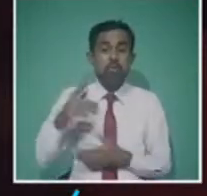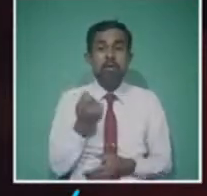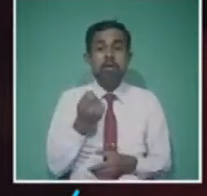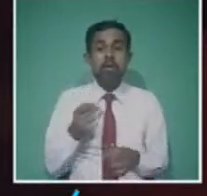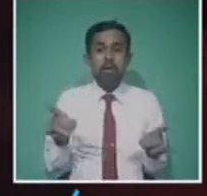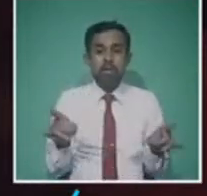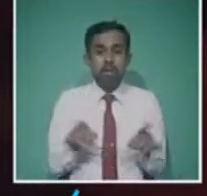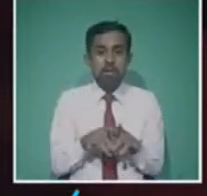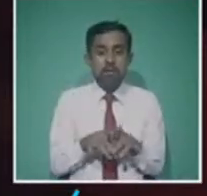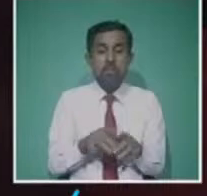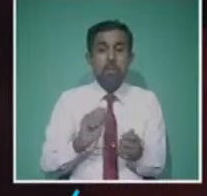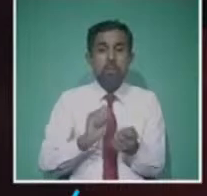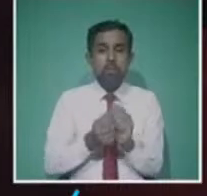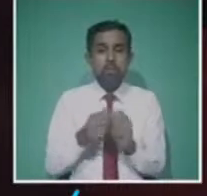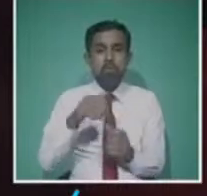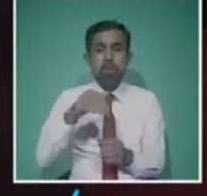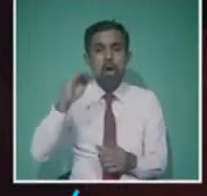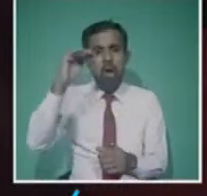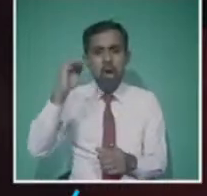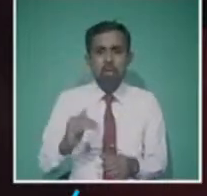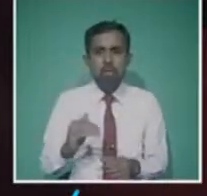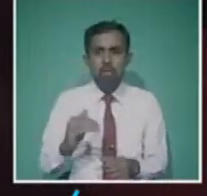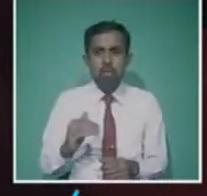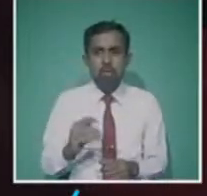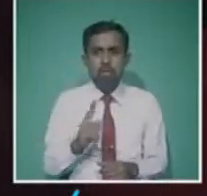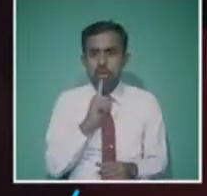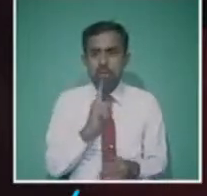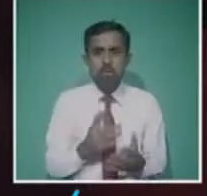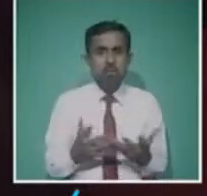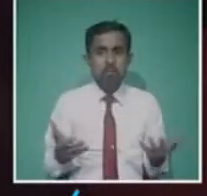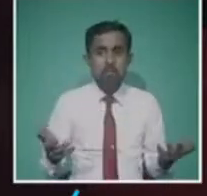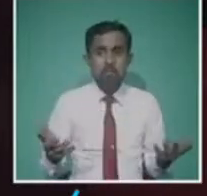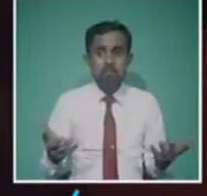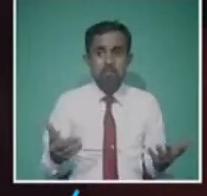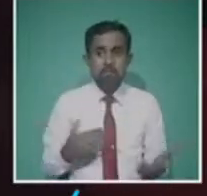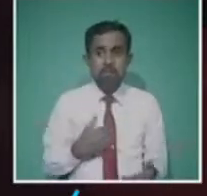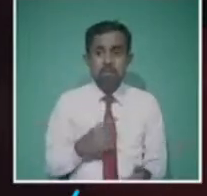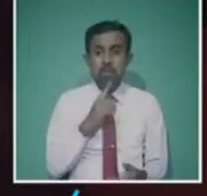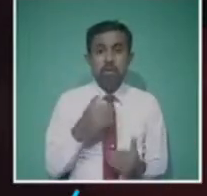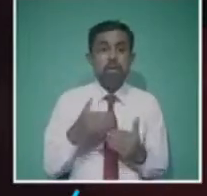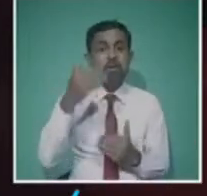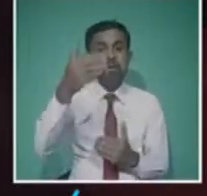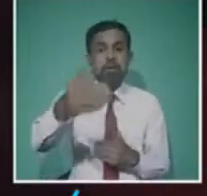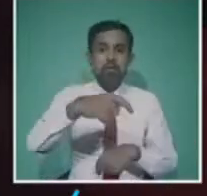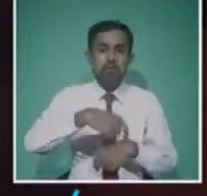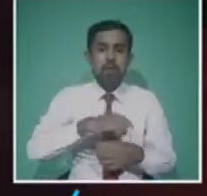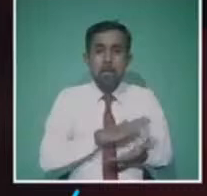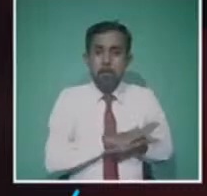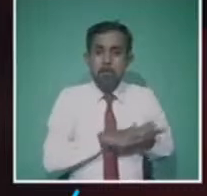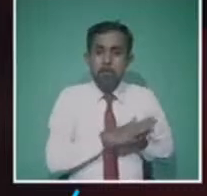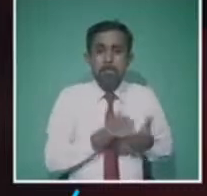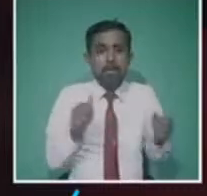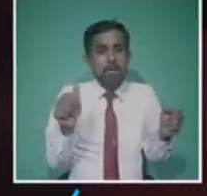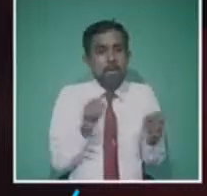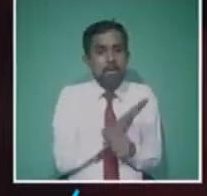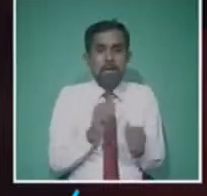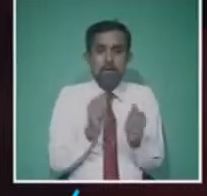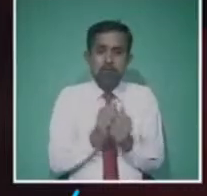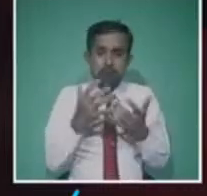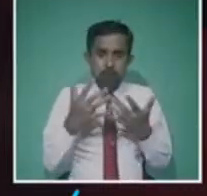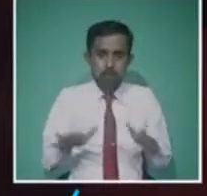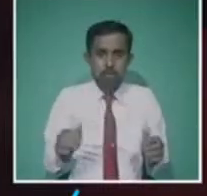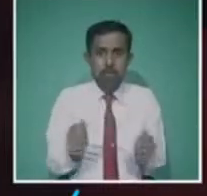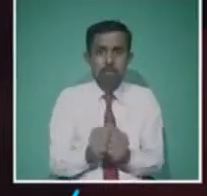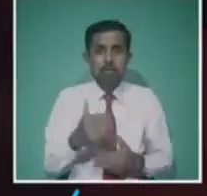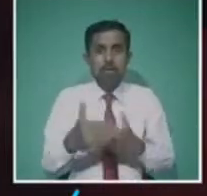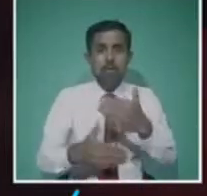එක්ක ඒ සංශෝධනය තුලින් අඩු වීමක් අද දවසේ වෙයි කියලා. ඒ නිසා අපි විශ්වාස කරනවා ඉදිරි කාලයකට පිරිපහදුව සම්පූර්ණයෙන්ම ක්‍රියාත්මක වෙලා මේ